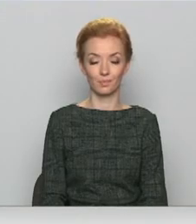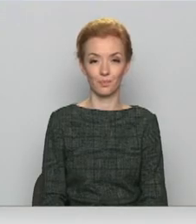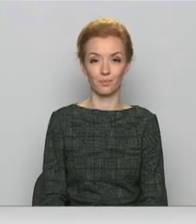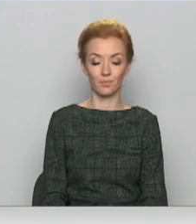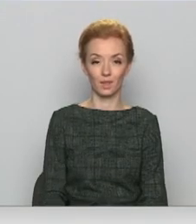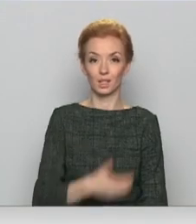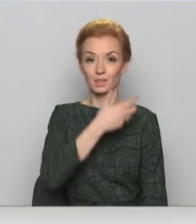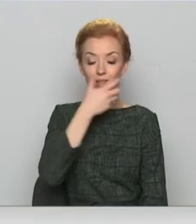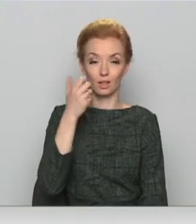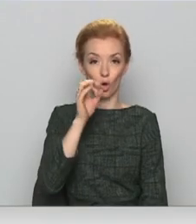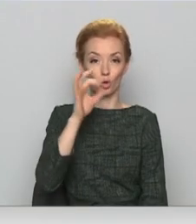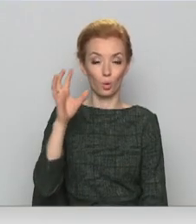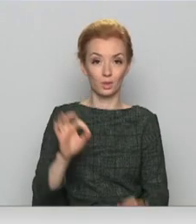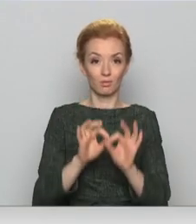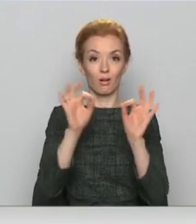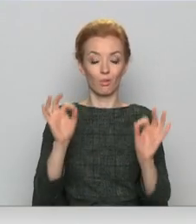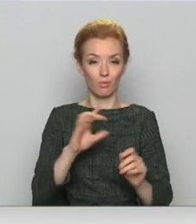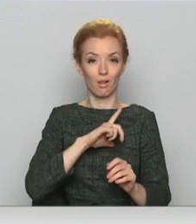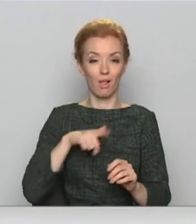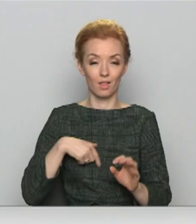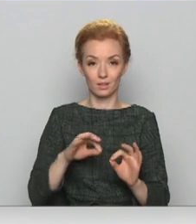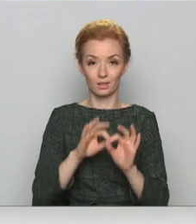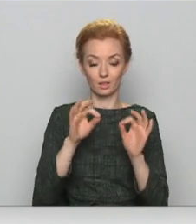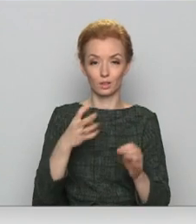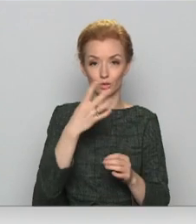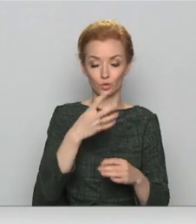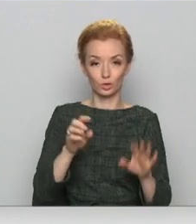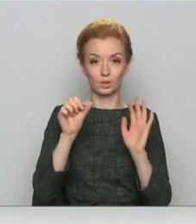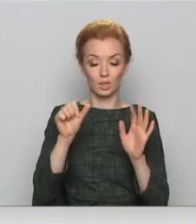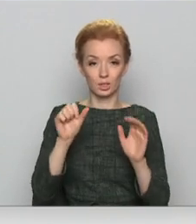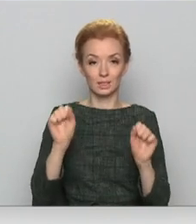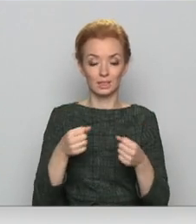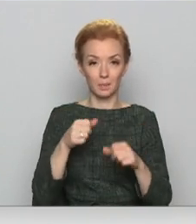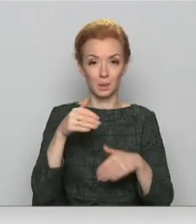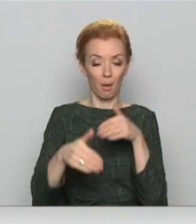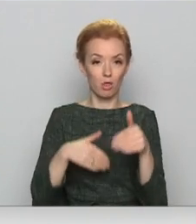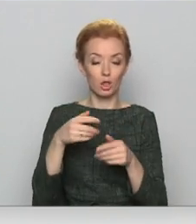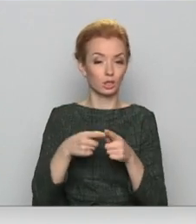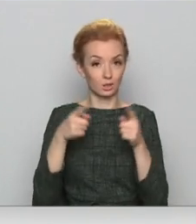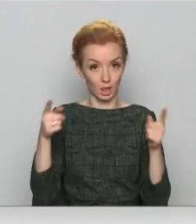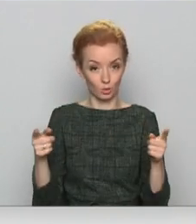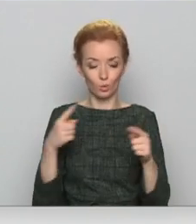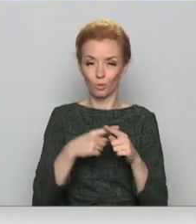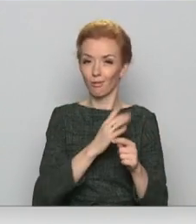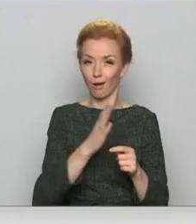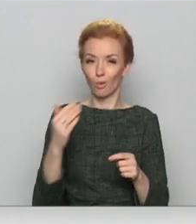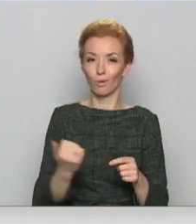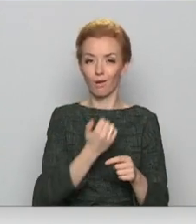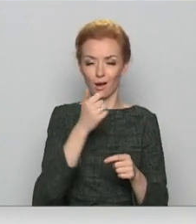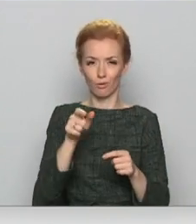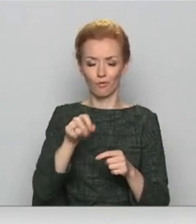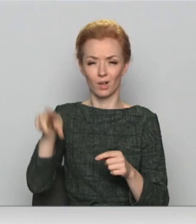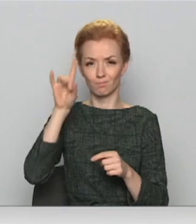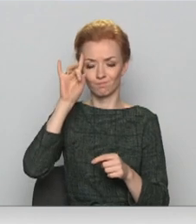Netipiski siltā oktobra sākumā Latvijā sākusies 46. ziemas peldēšanās sezona, kas ik gadu kļūst arvien